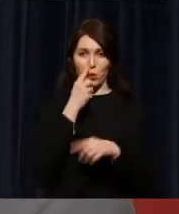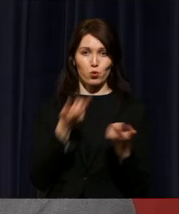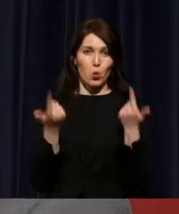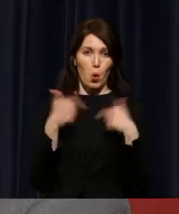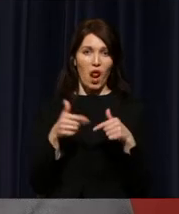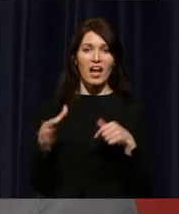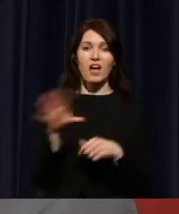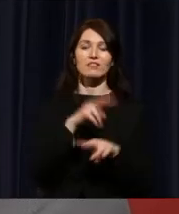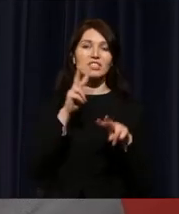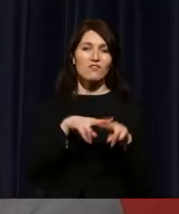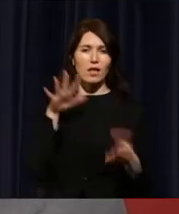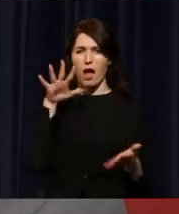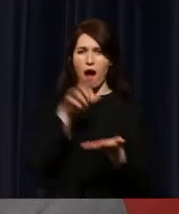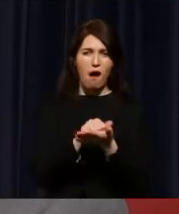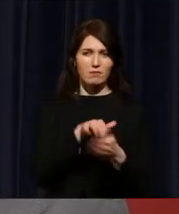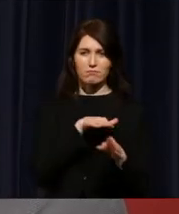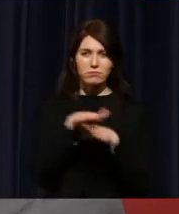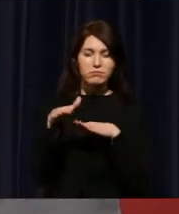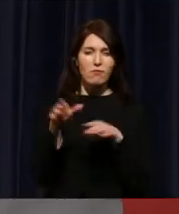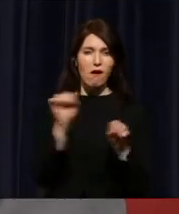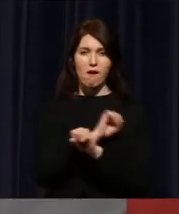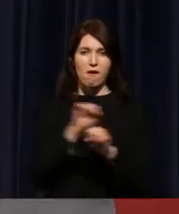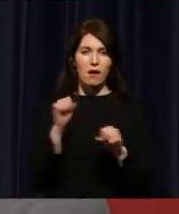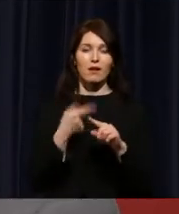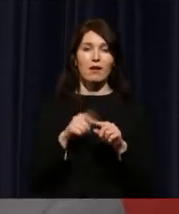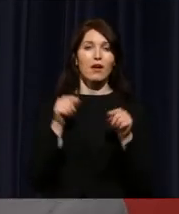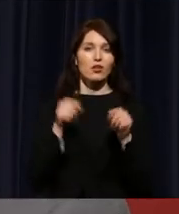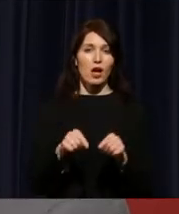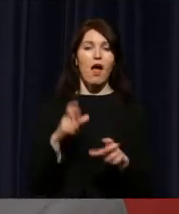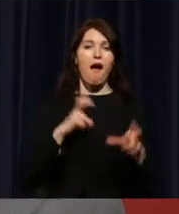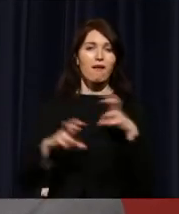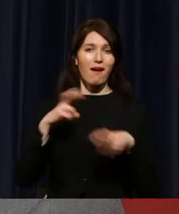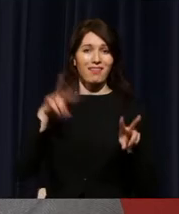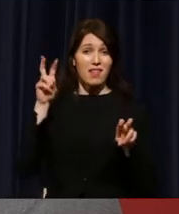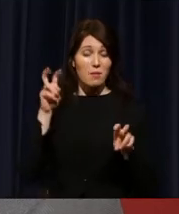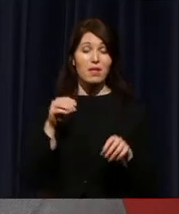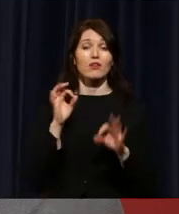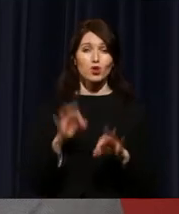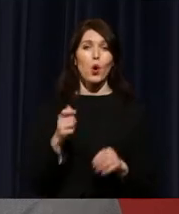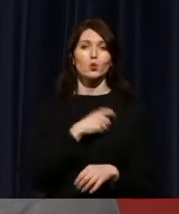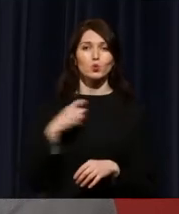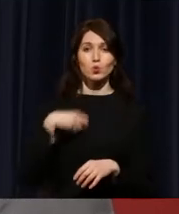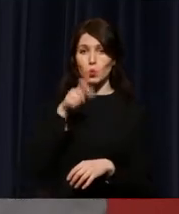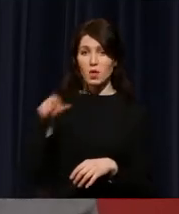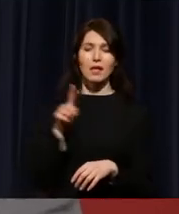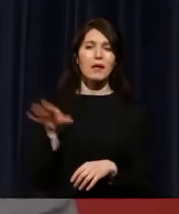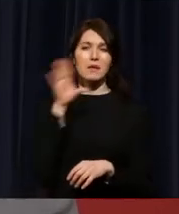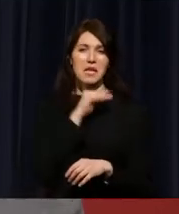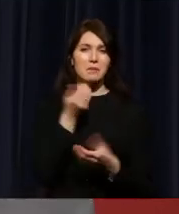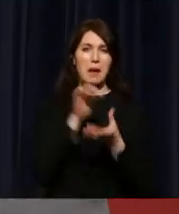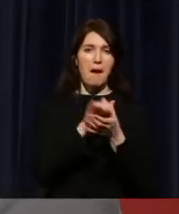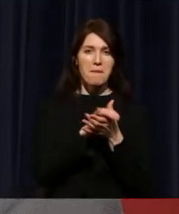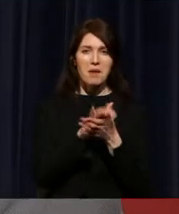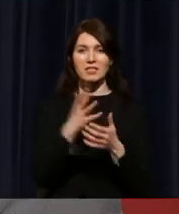laikā, visas vietas tiek aizņemtas, un šajā akadēmijā tad studentiem tiešām ir iespēja iepazīt visas